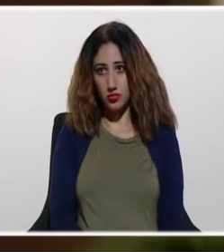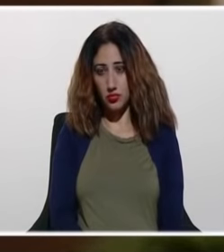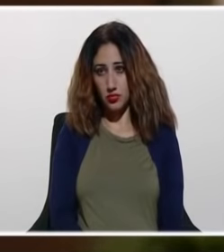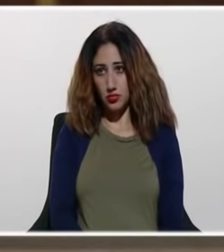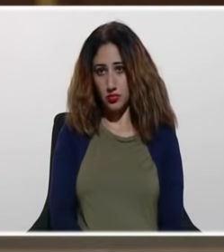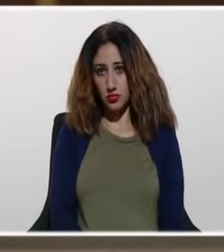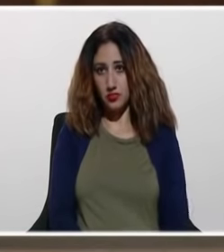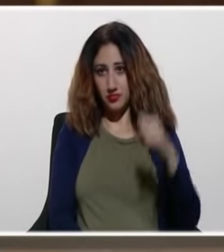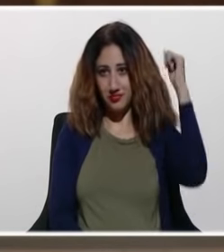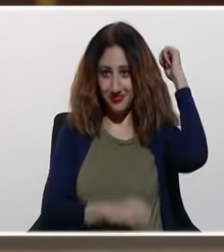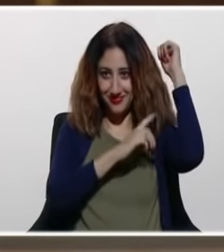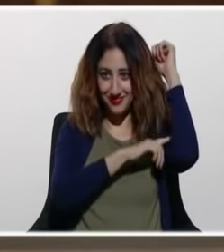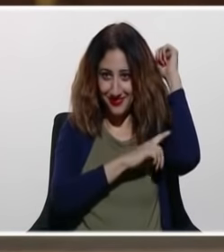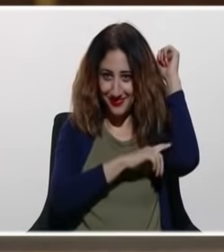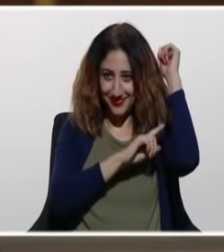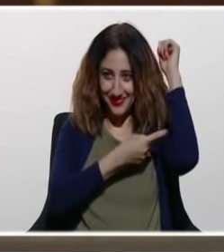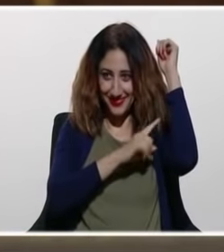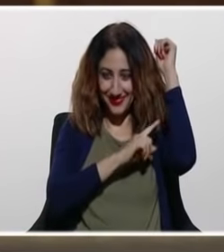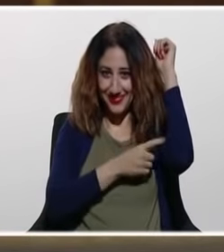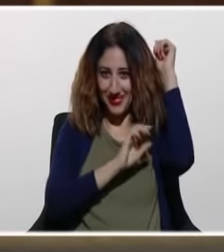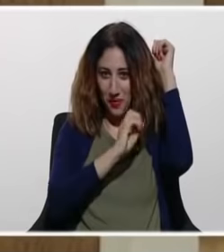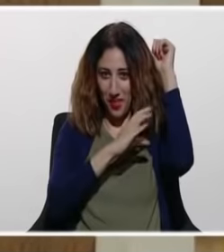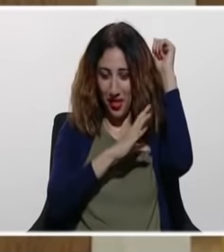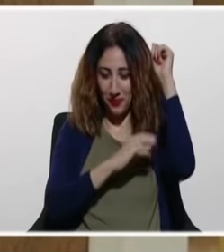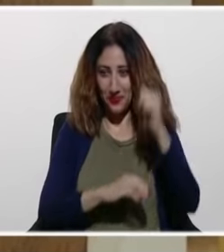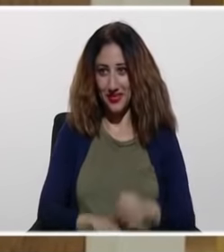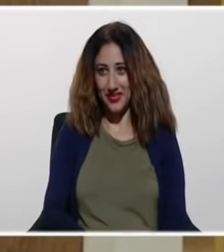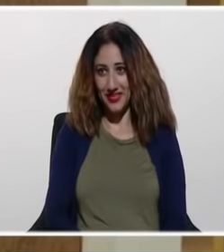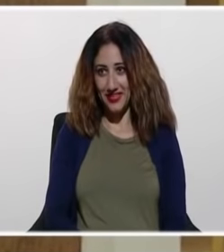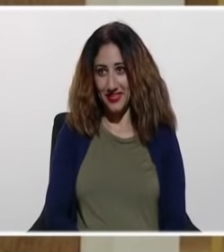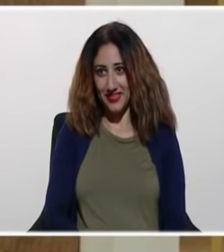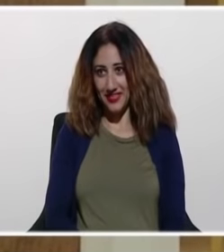اه بتعرف ترقش عضلاتك كده؟ كل وريني كده.